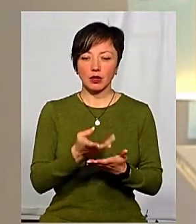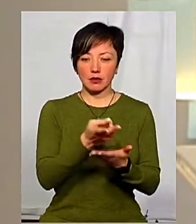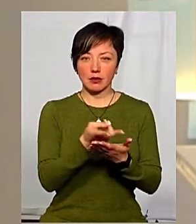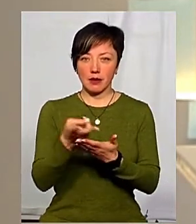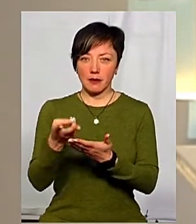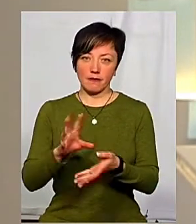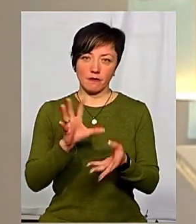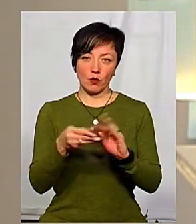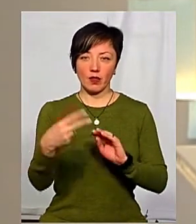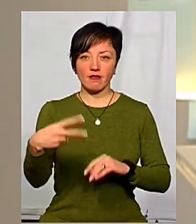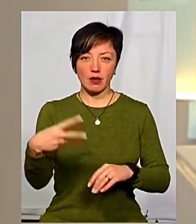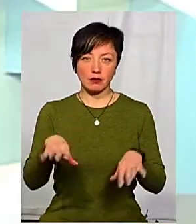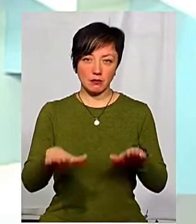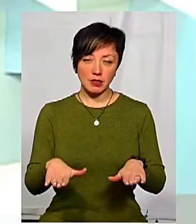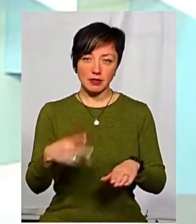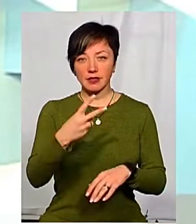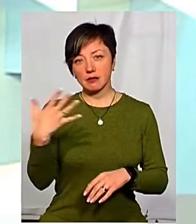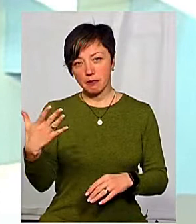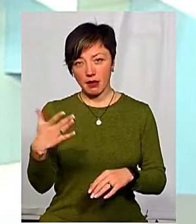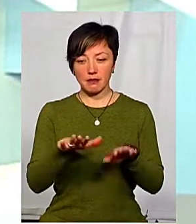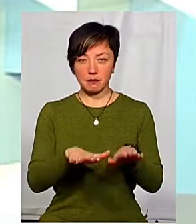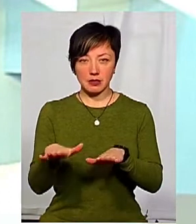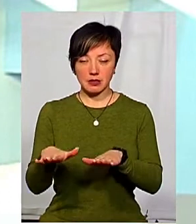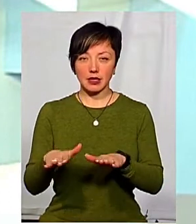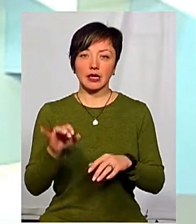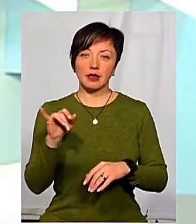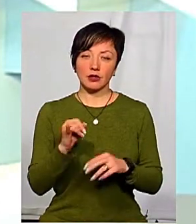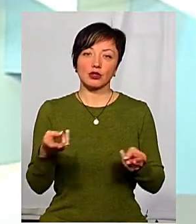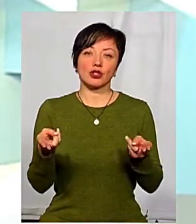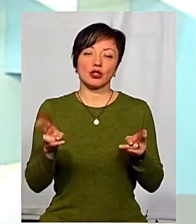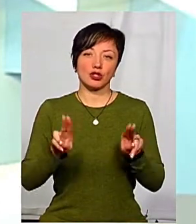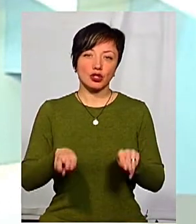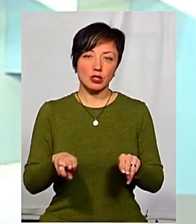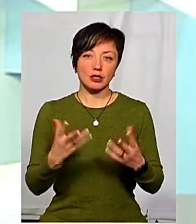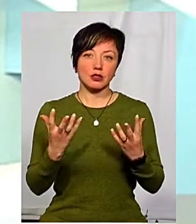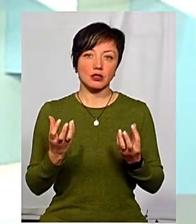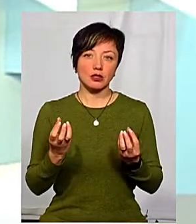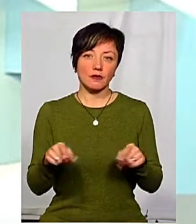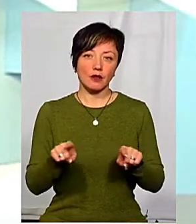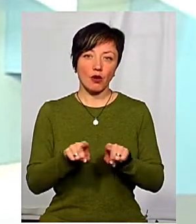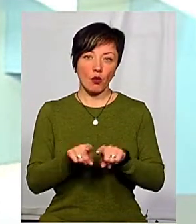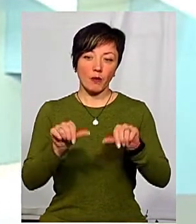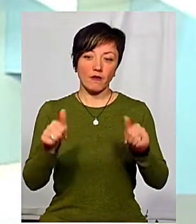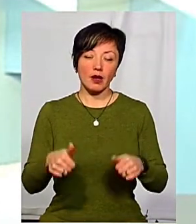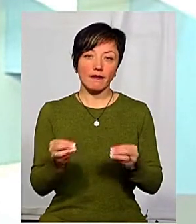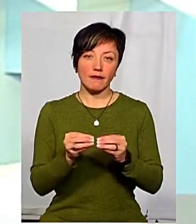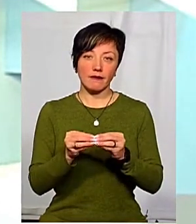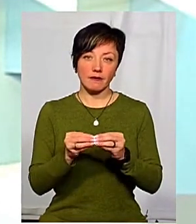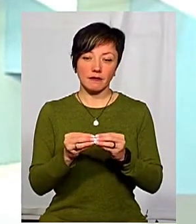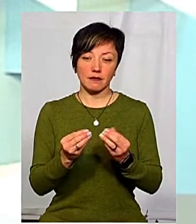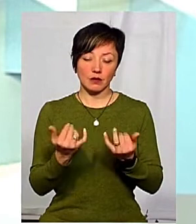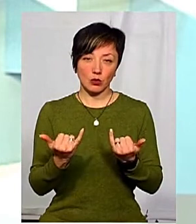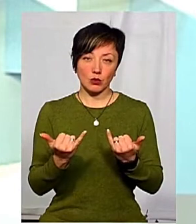на 20 ліжок, на 25 ліжок. І залишилися в такому вигляді, який вони